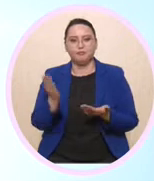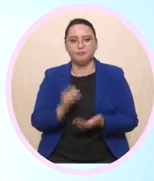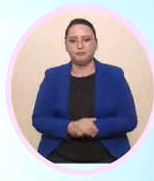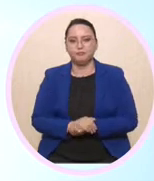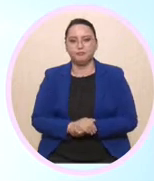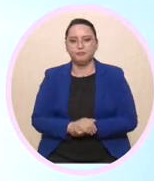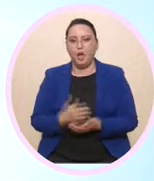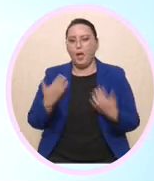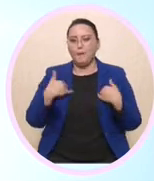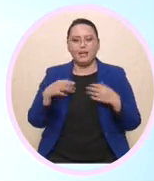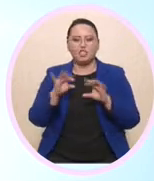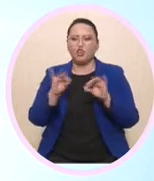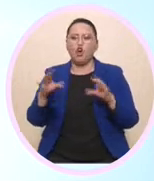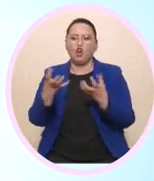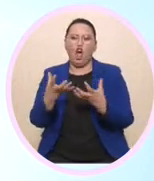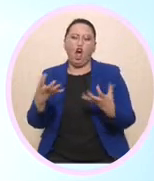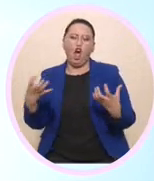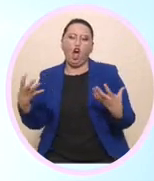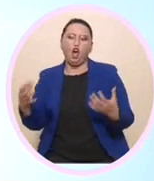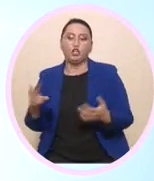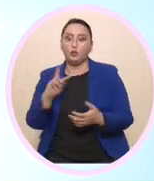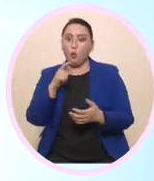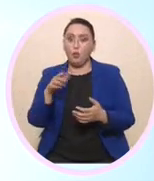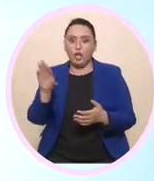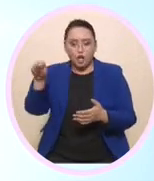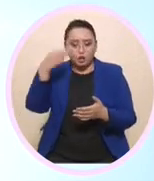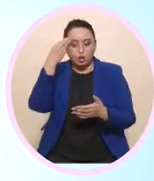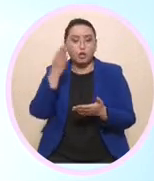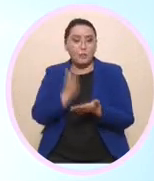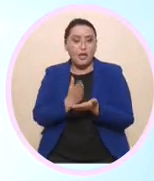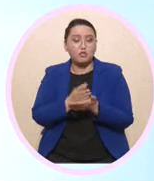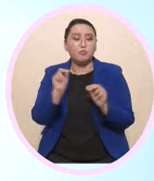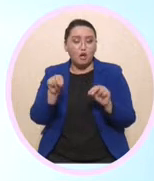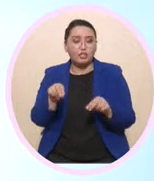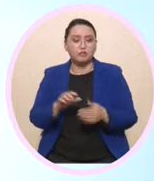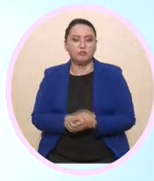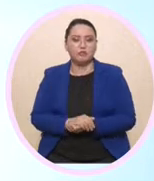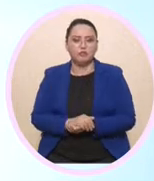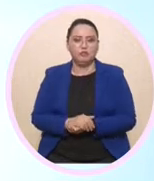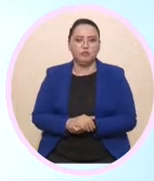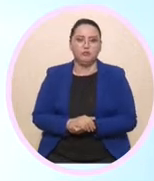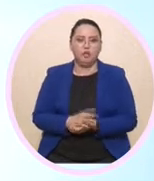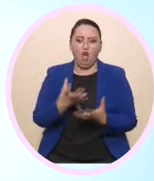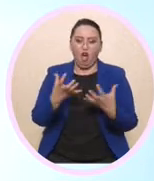өөр олон үгээр тодорхойлсон байж болно хүүхдүүдээ. Тэгэх юм бол маш сайн байна.